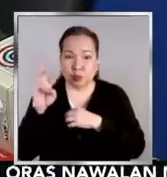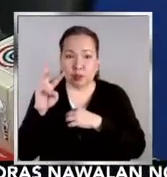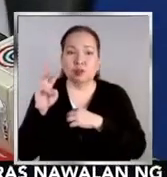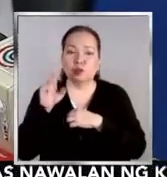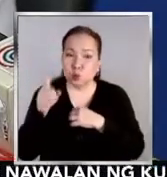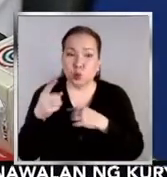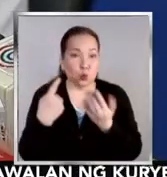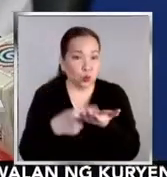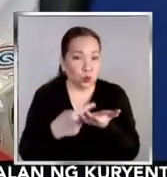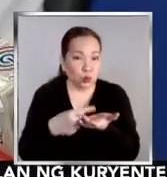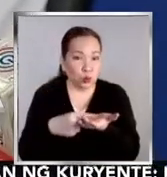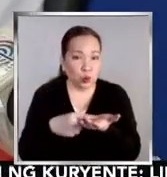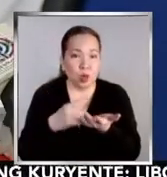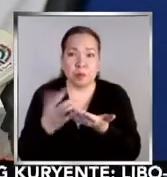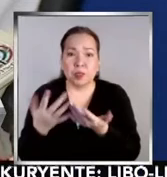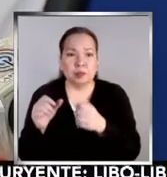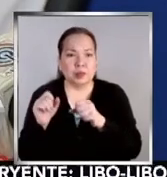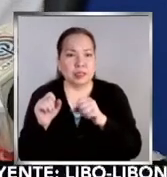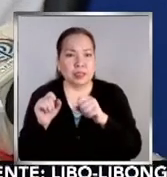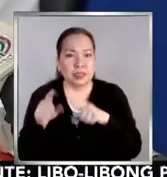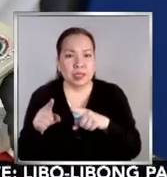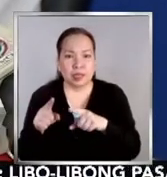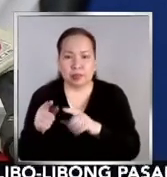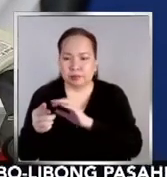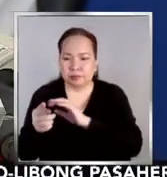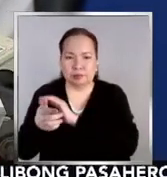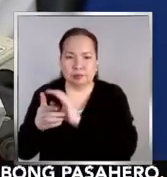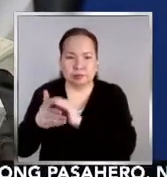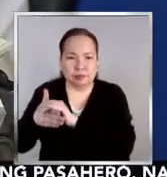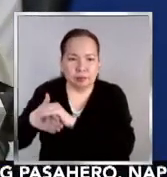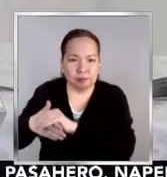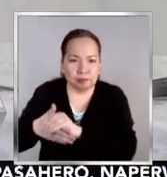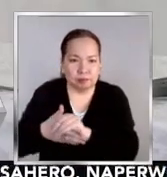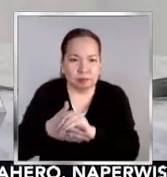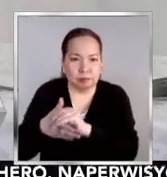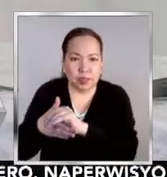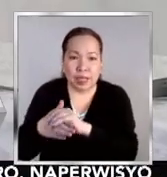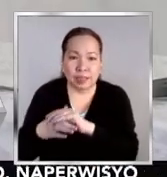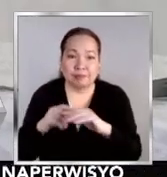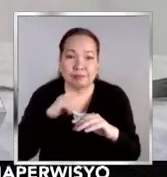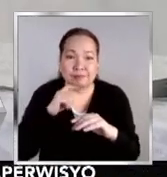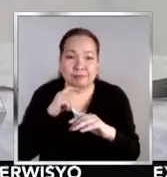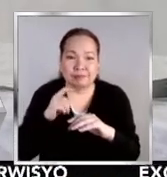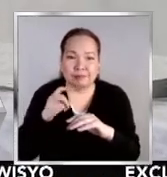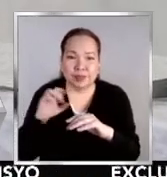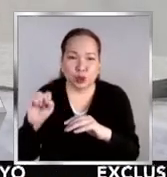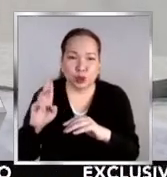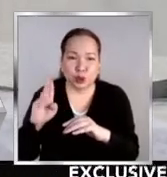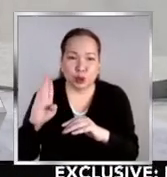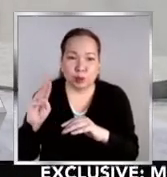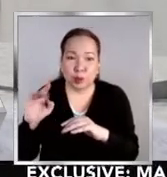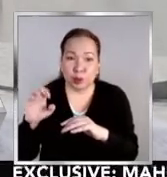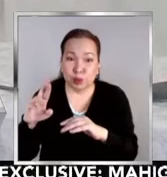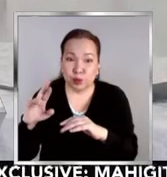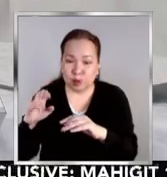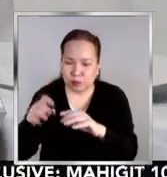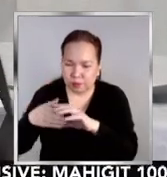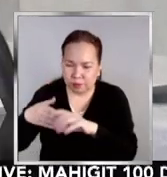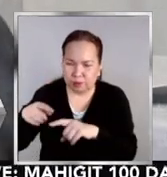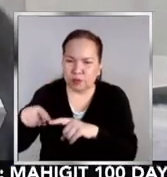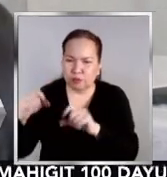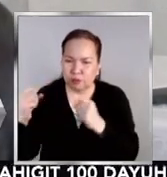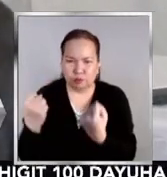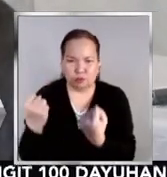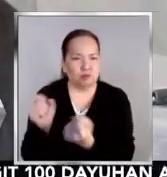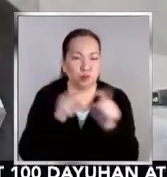ang pagbenta nila ng submarine sa Pilipinas. Government to government daw ang negosasyon pero wala pa ang tinutukoy na presyo. Ang